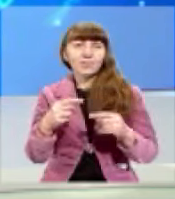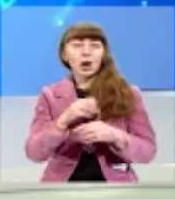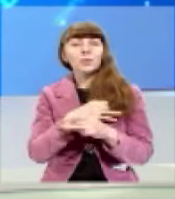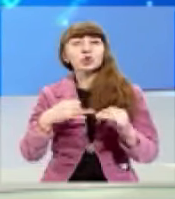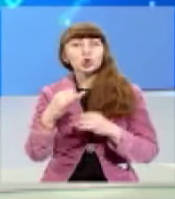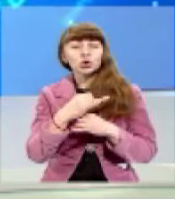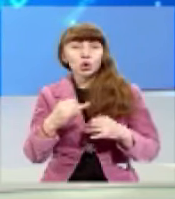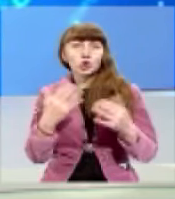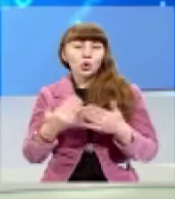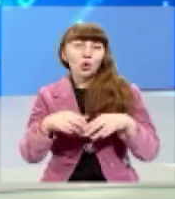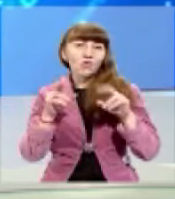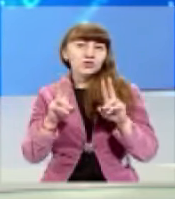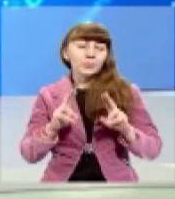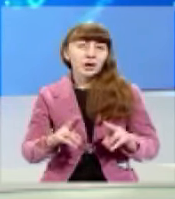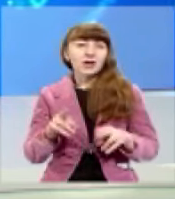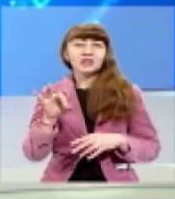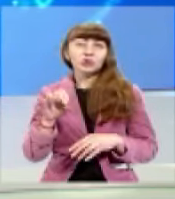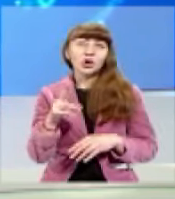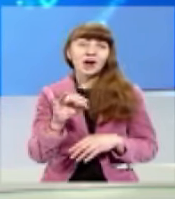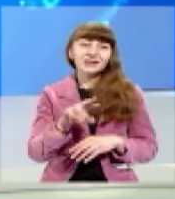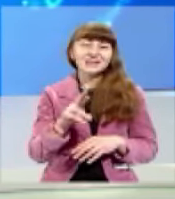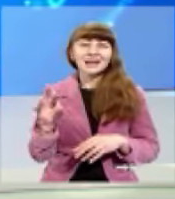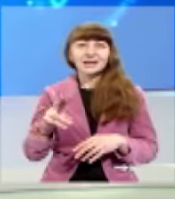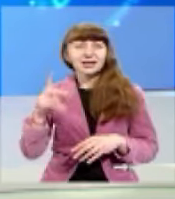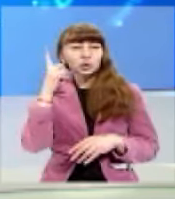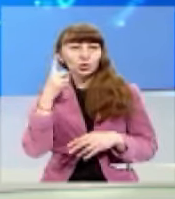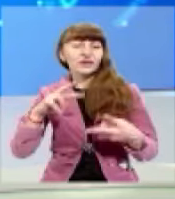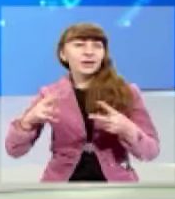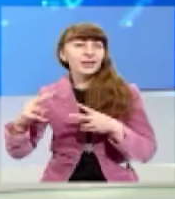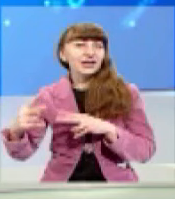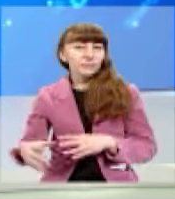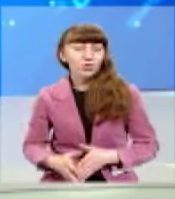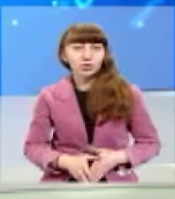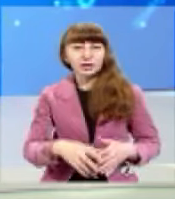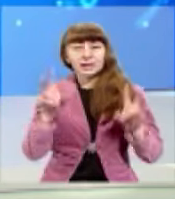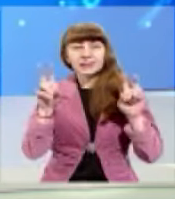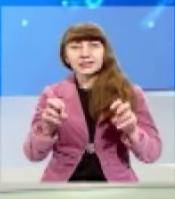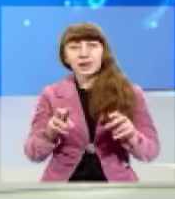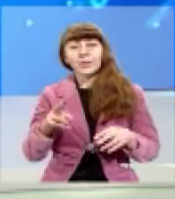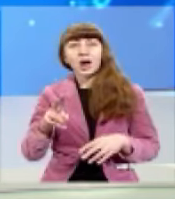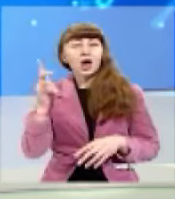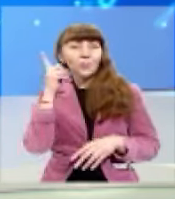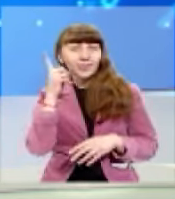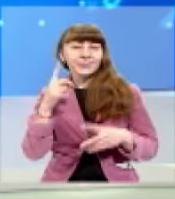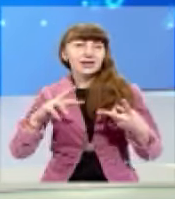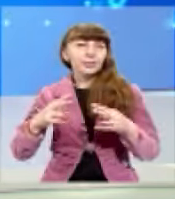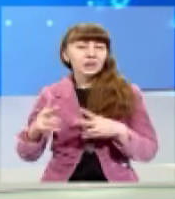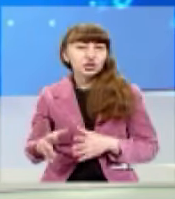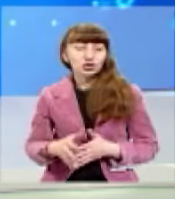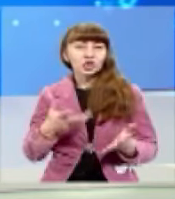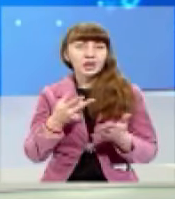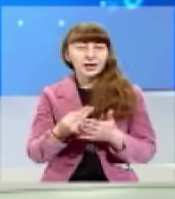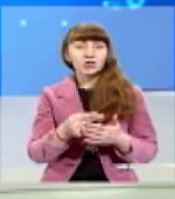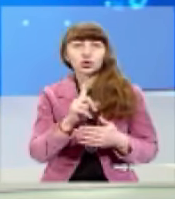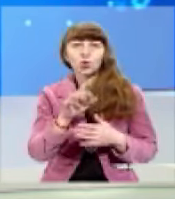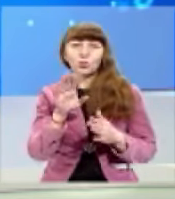новшества – это декларации и мобильные переводы. Больше всего население волнует тема контроля мобильных платежей и переводов. Что будет с